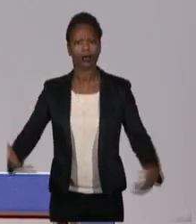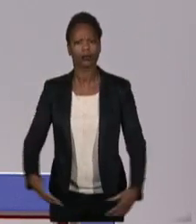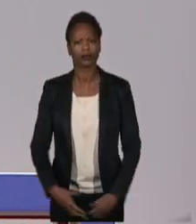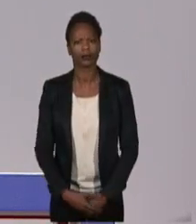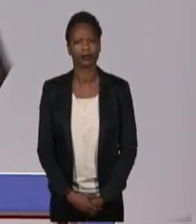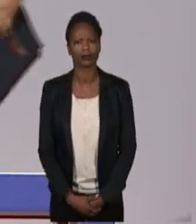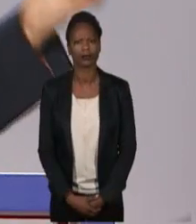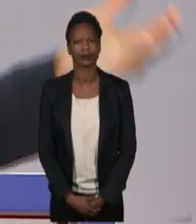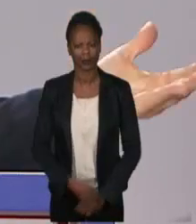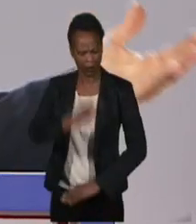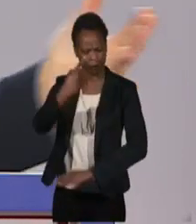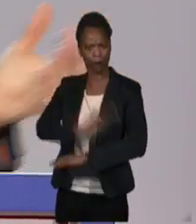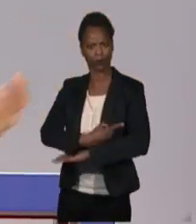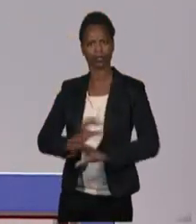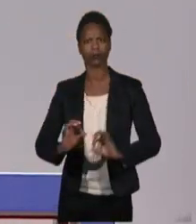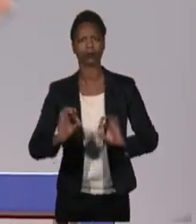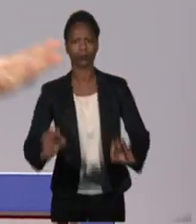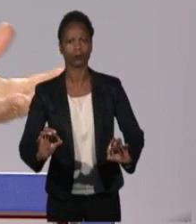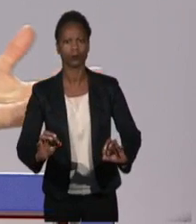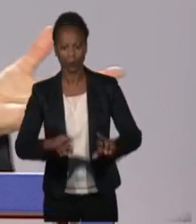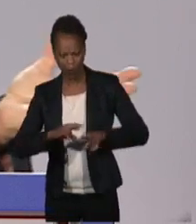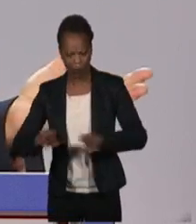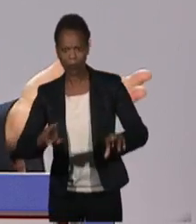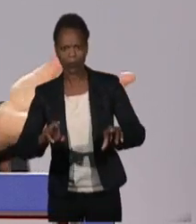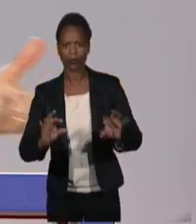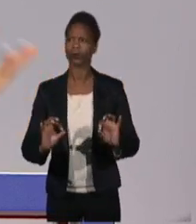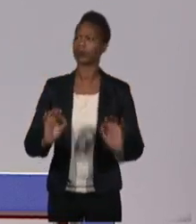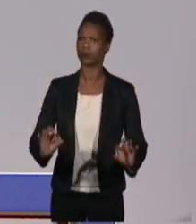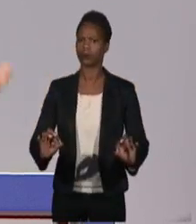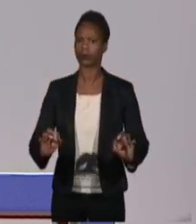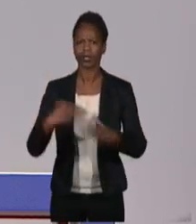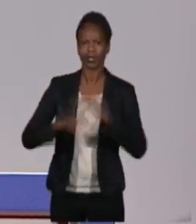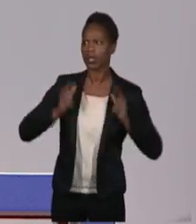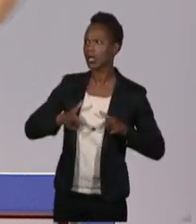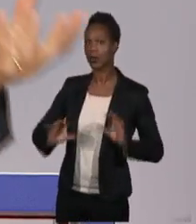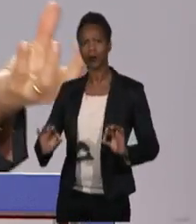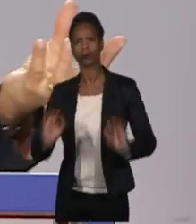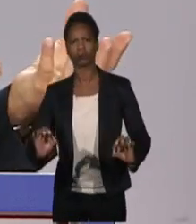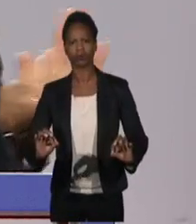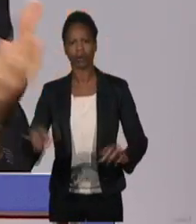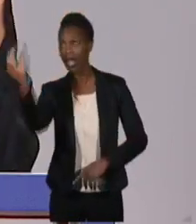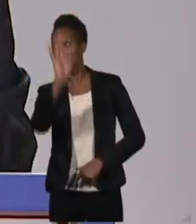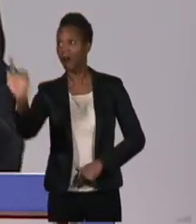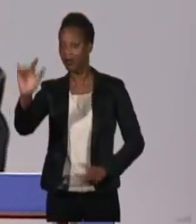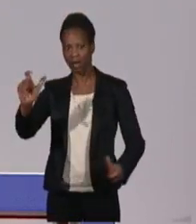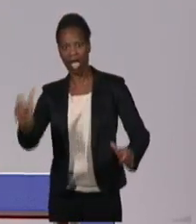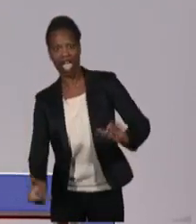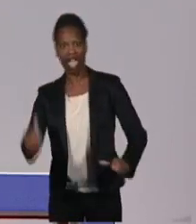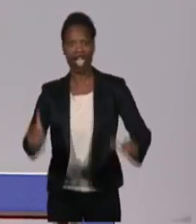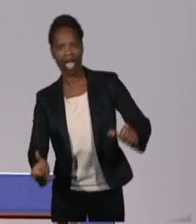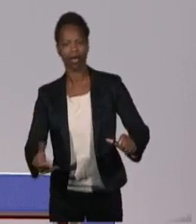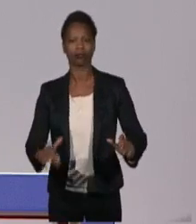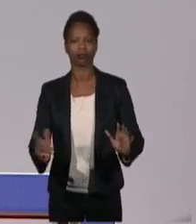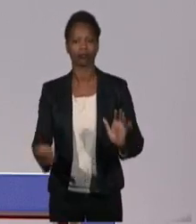Ordre à nos frontières, mais aussi ordre dans la rue, ordre à l'école. Une France en désordre, c'est quand la loi